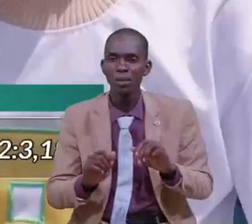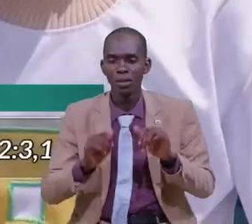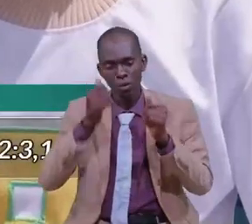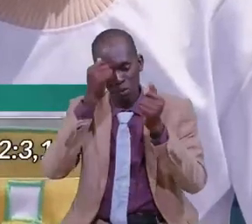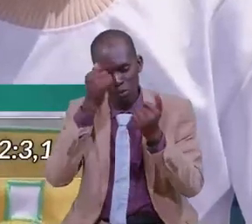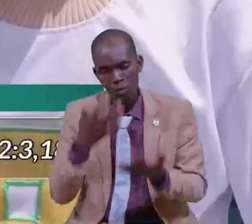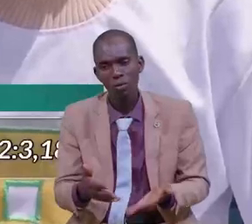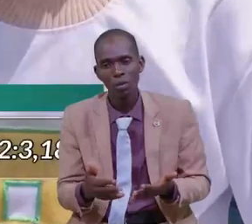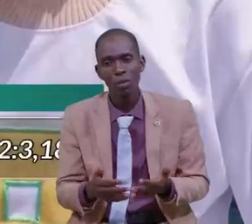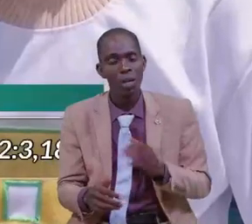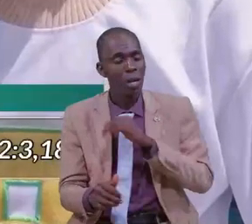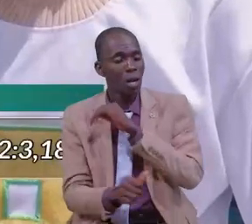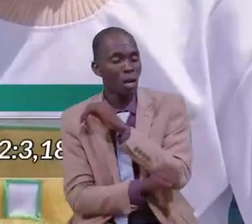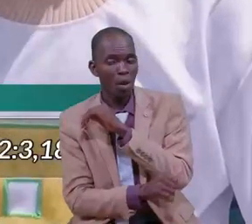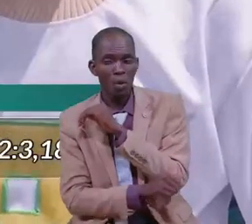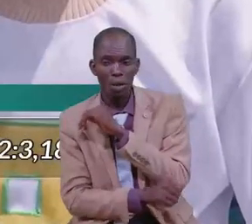l'engagement prompt d'Abraham.